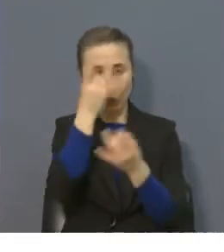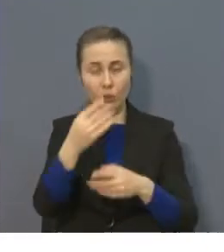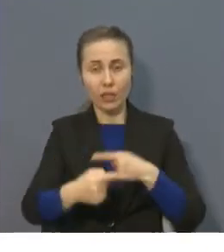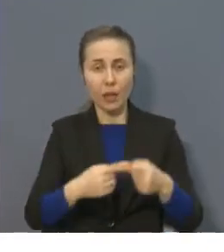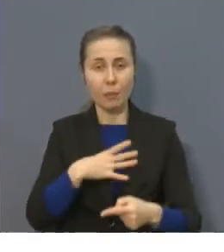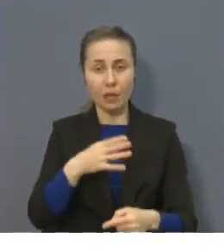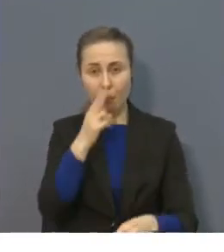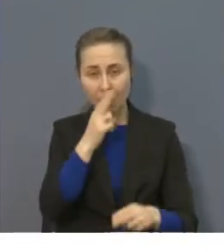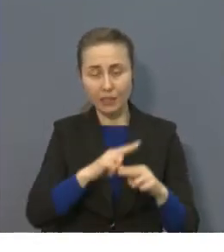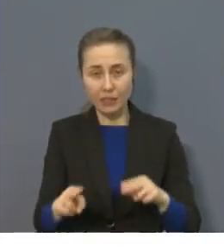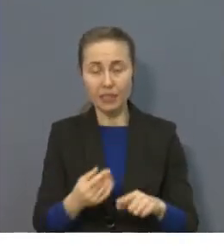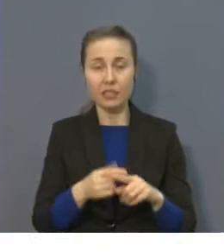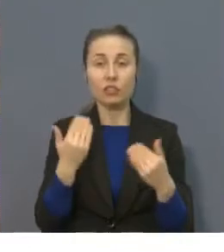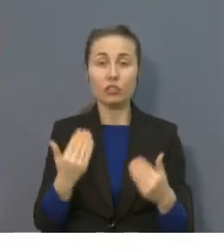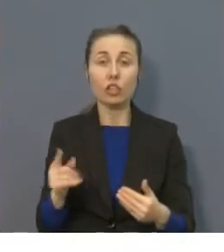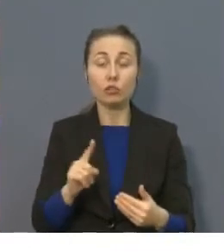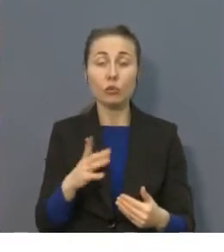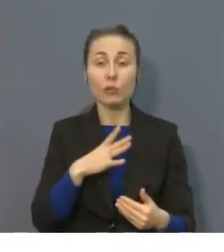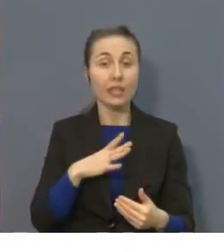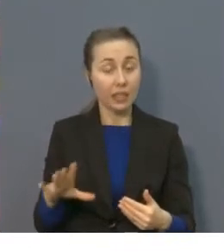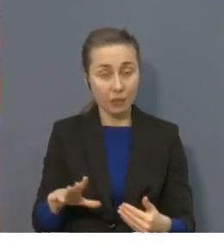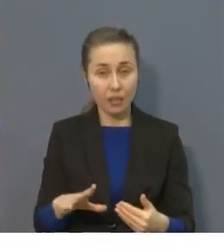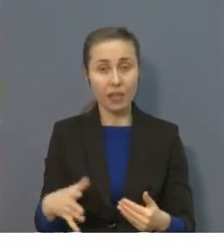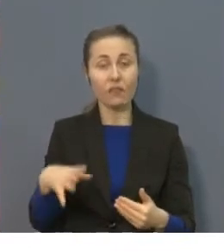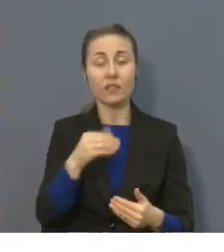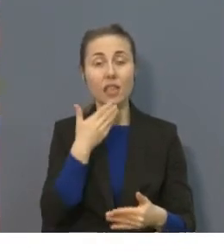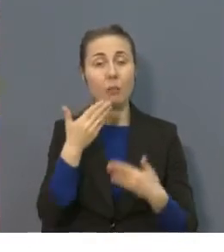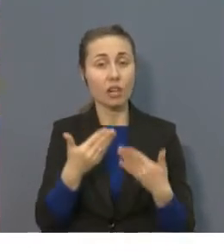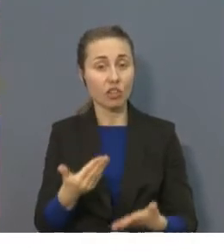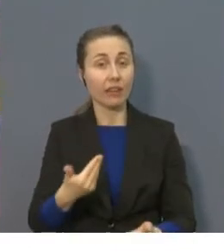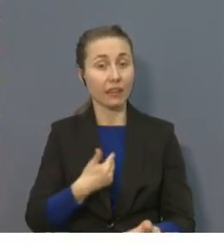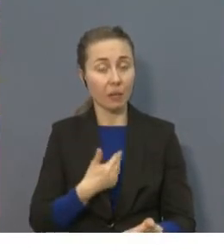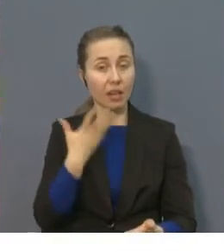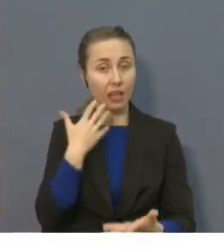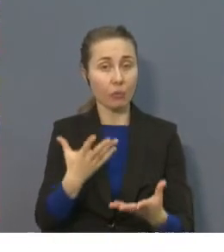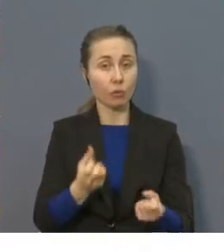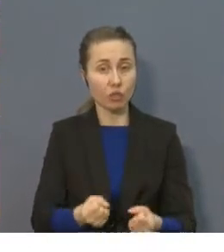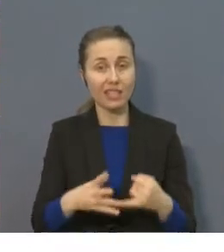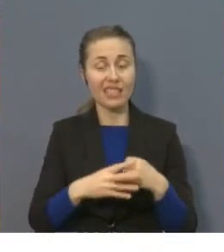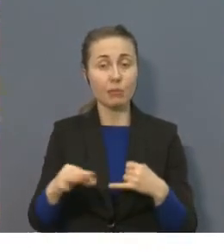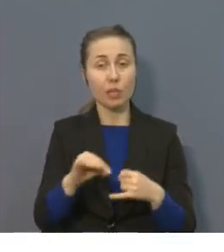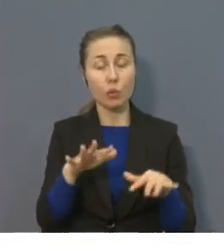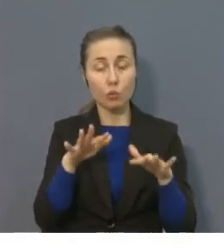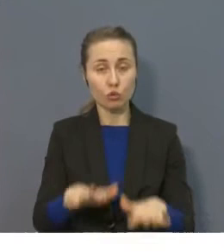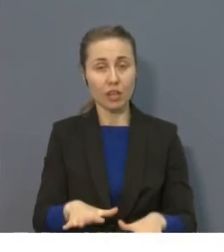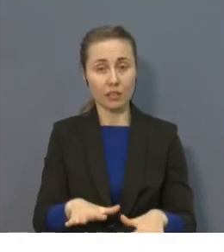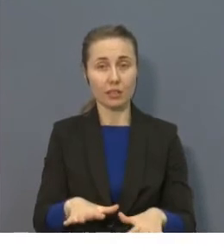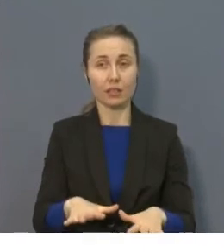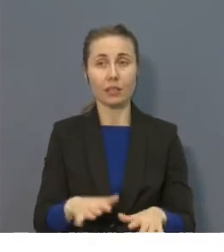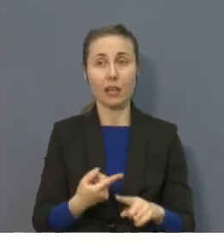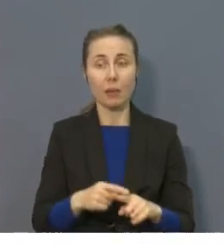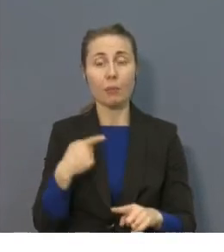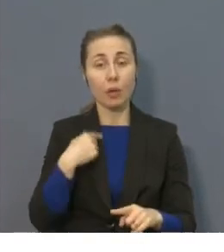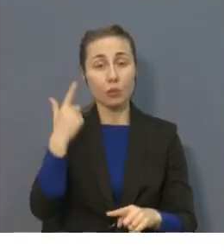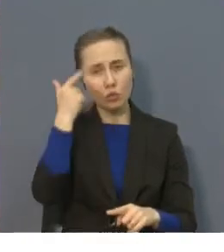кезде бізге хабарласады. Орталықтың мамандары барып, бұл жерді зерттейді. Яғни археологиялық ескерткіштердің бар жоқтығын анықтау